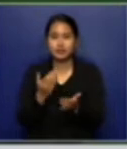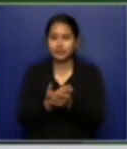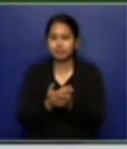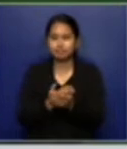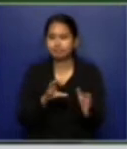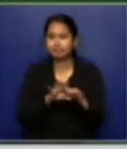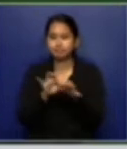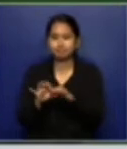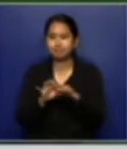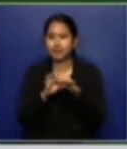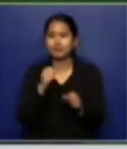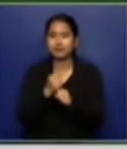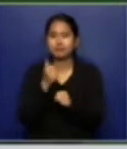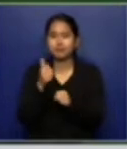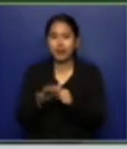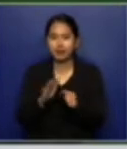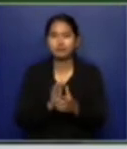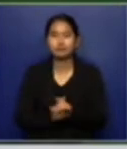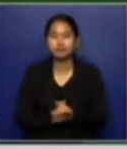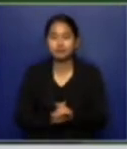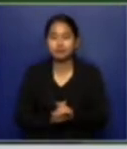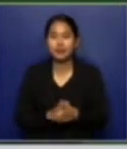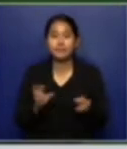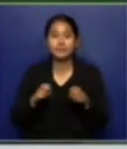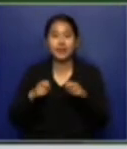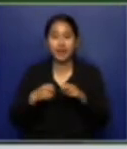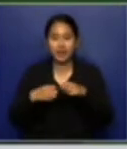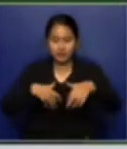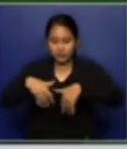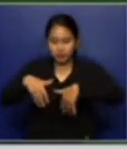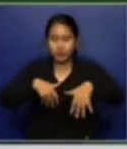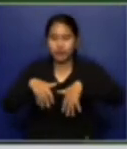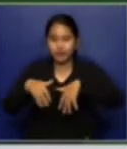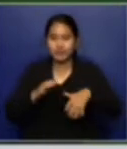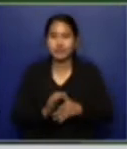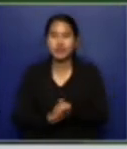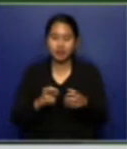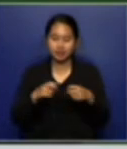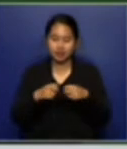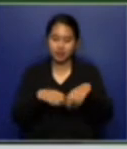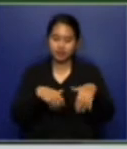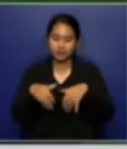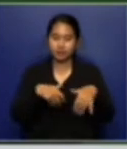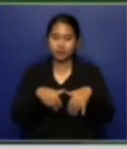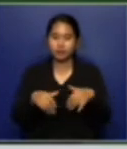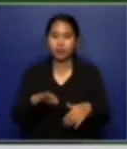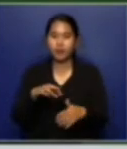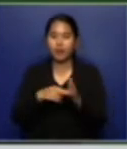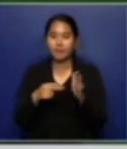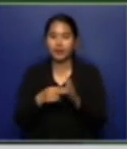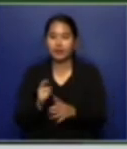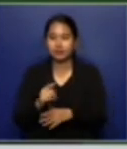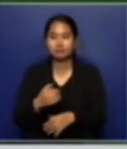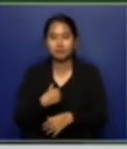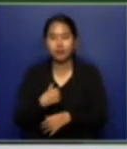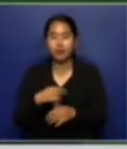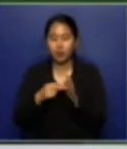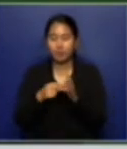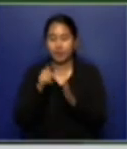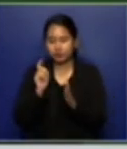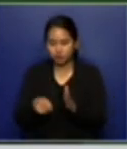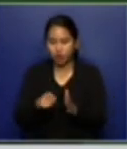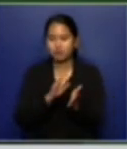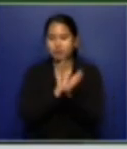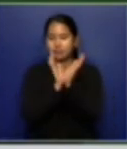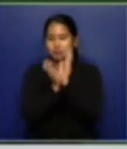งค่ะท่านประธานคะปัญหาของชาวบ้านเป็นปัญหาที่ต้องอาศัยการแก้อย่างบูรณาการจ